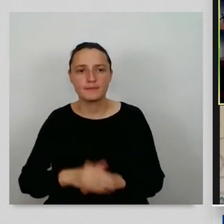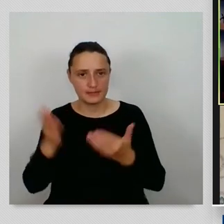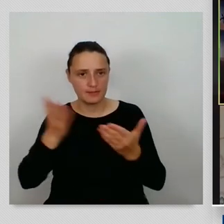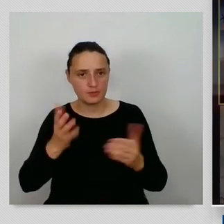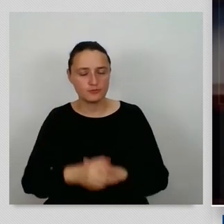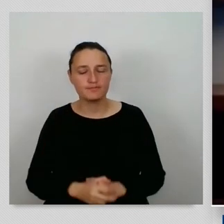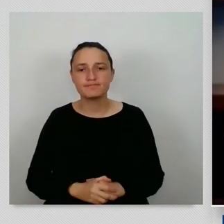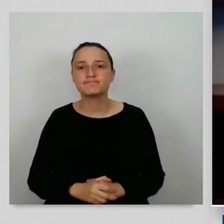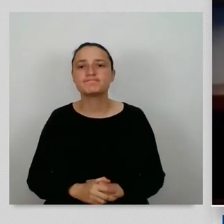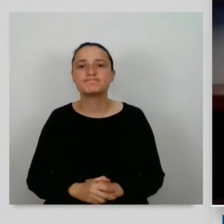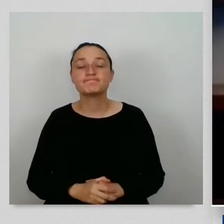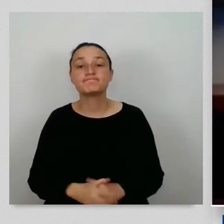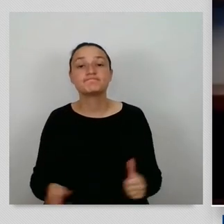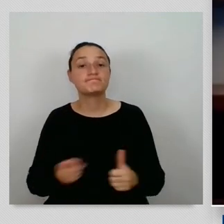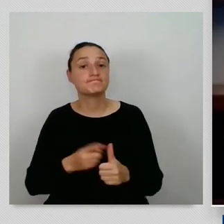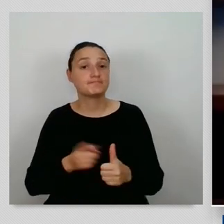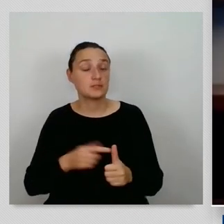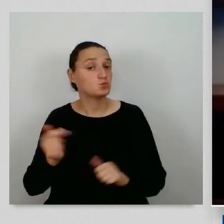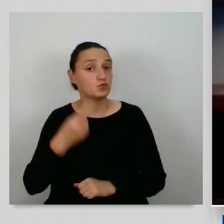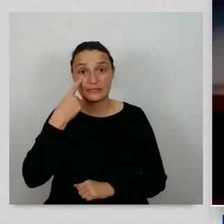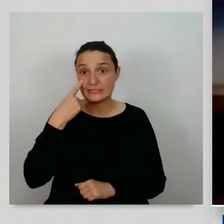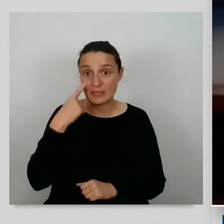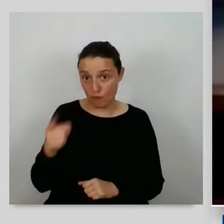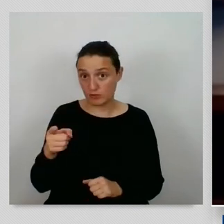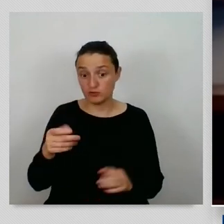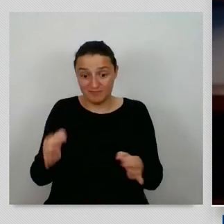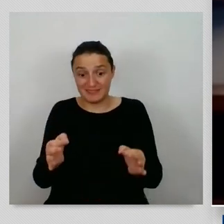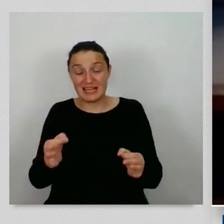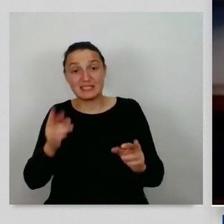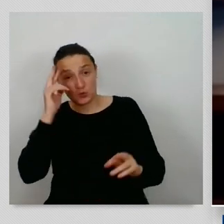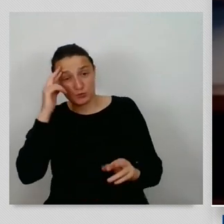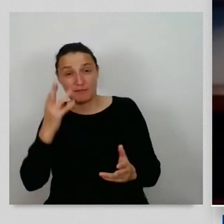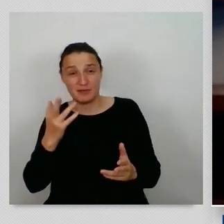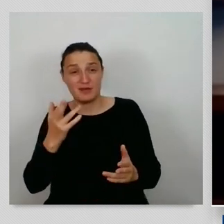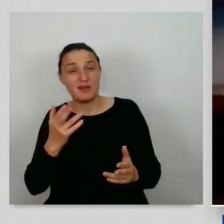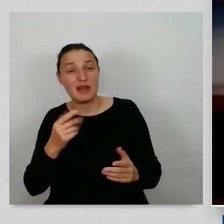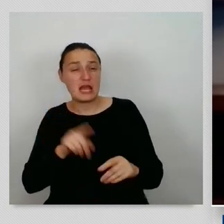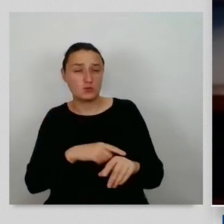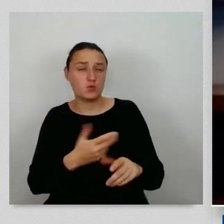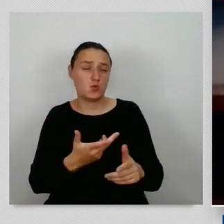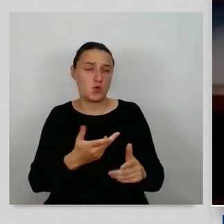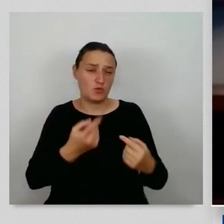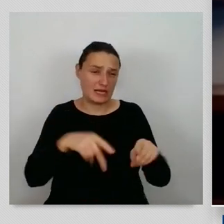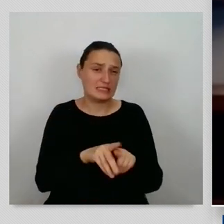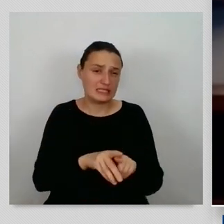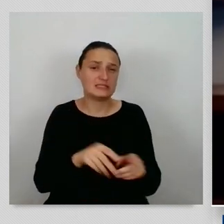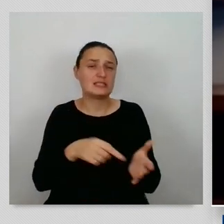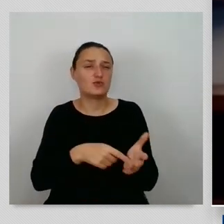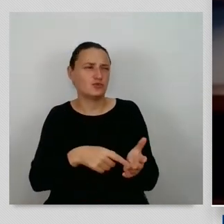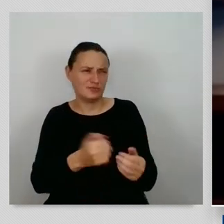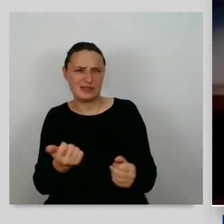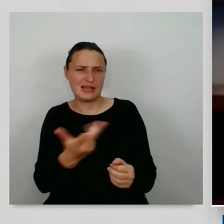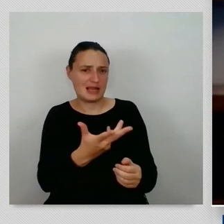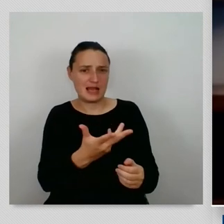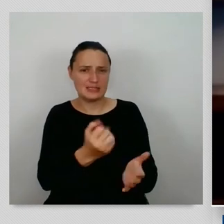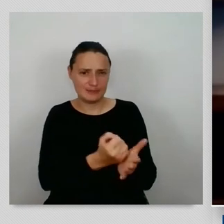Po pierwsze musimy zauważyć, że nawet tak jak tutaj rozumiemy, tak długo jak dochodzi do implementacji, tak w tej chwili jest kilka takich wątków, w których się